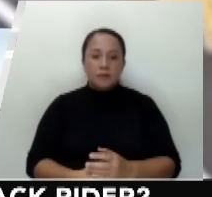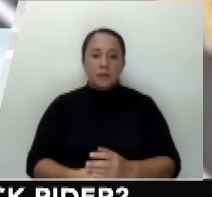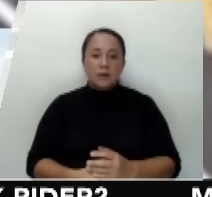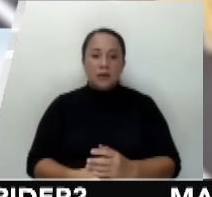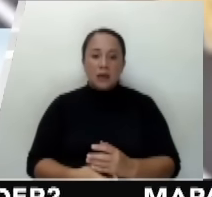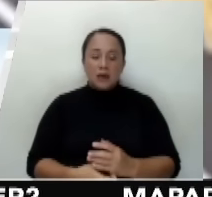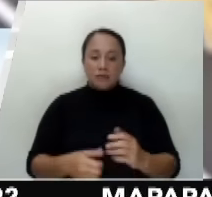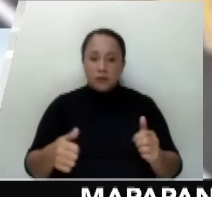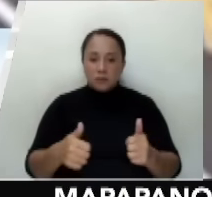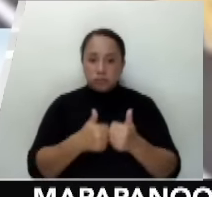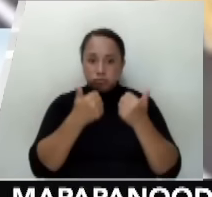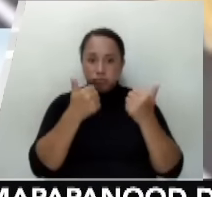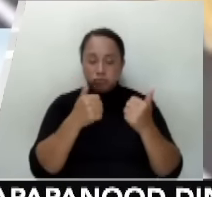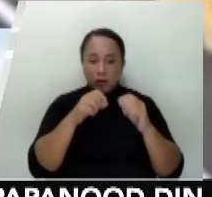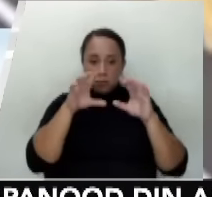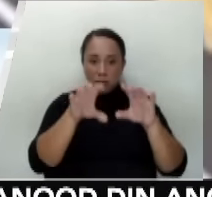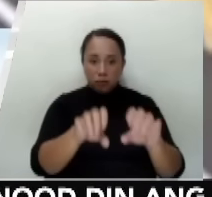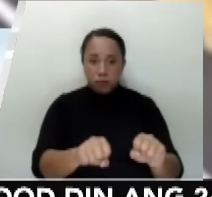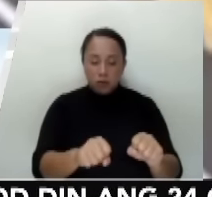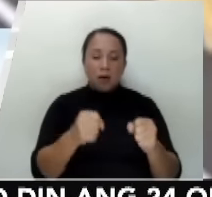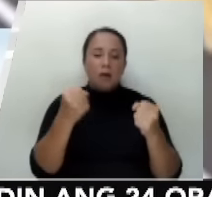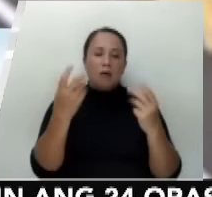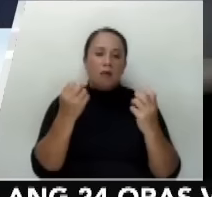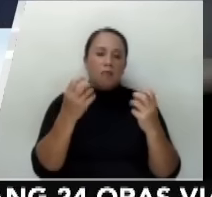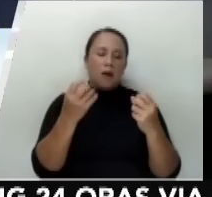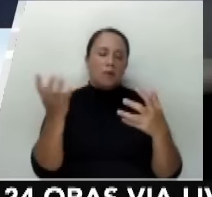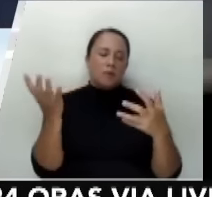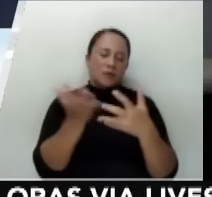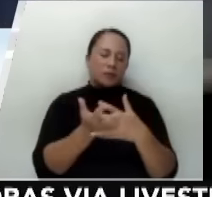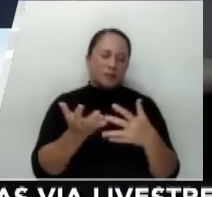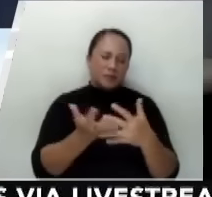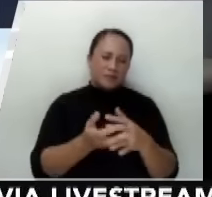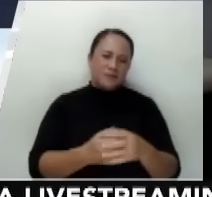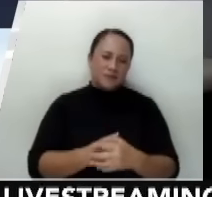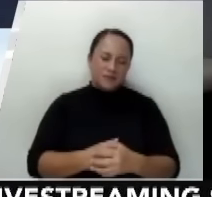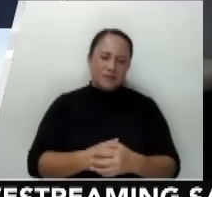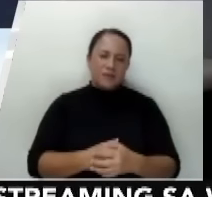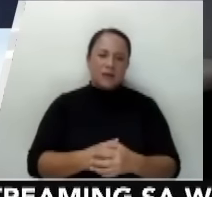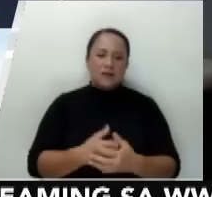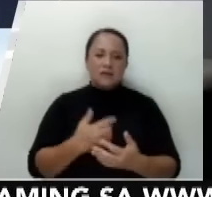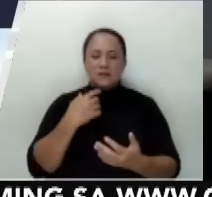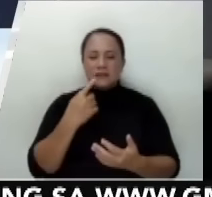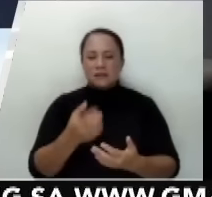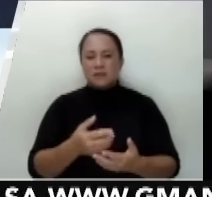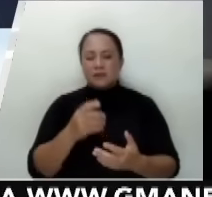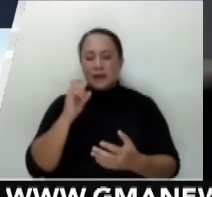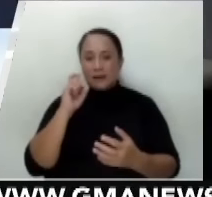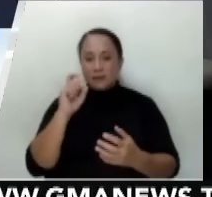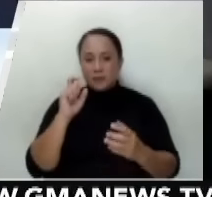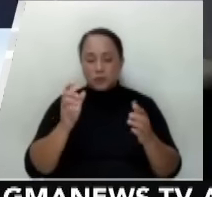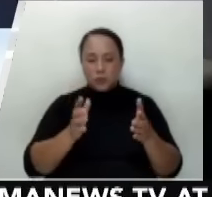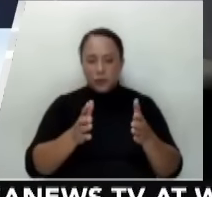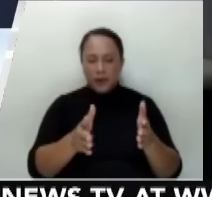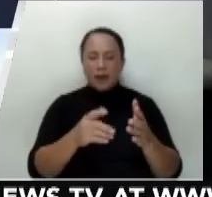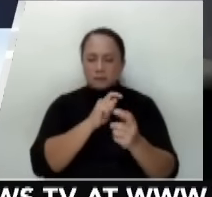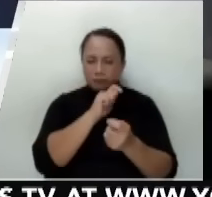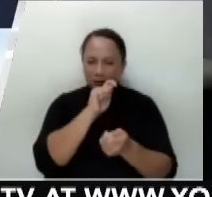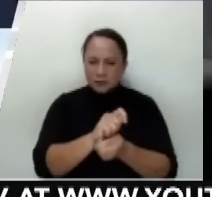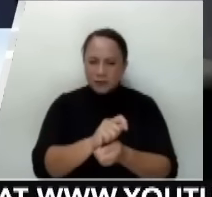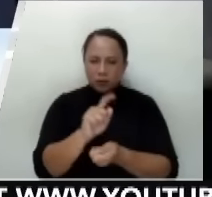at nahuli ito, marami rin siyang kakaharaping reklamo. Sa expressway po, mayroon pa tayong specification dyan na dapat